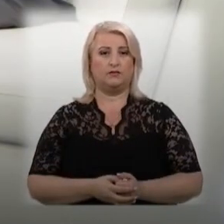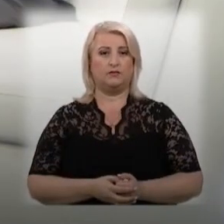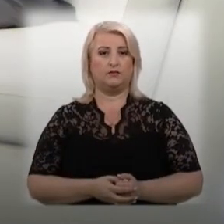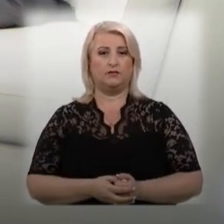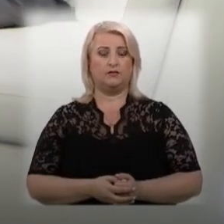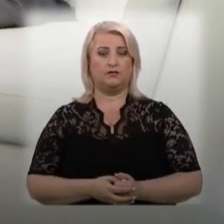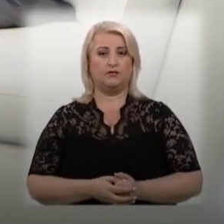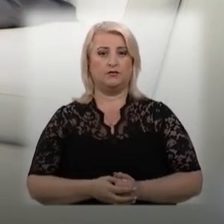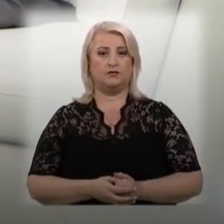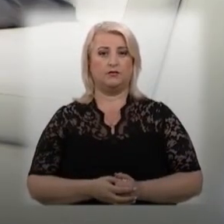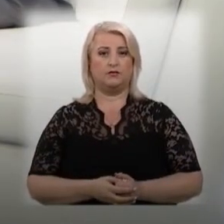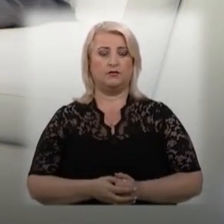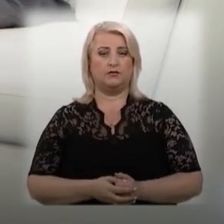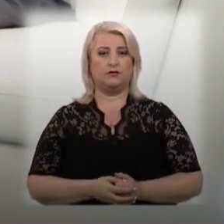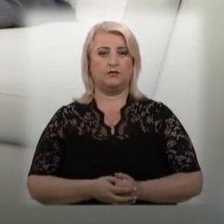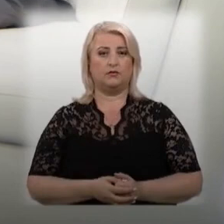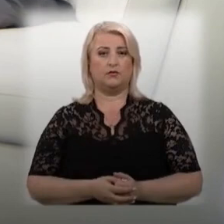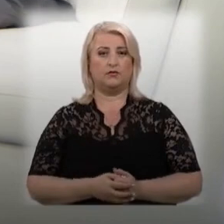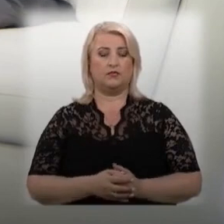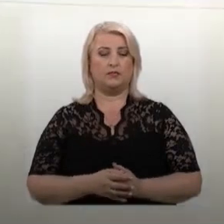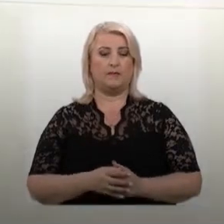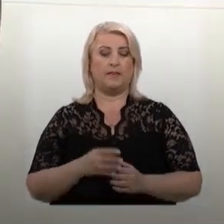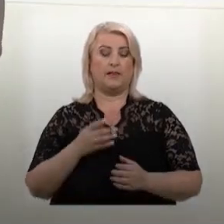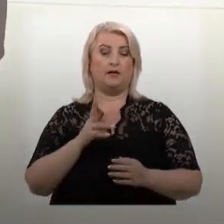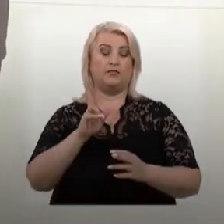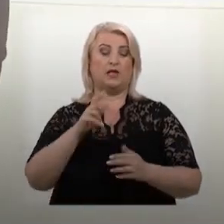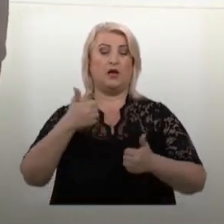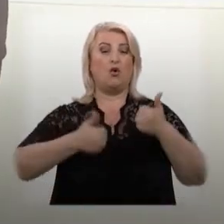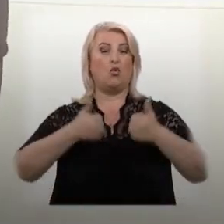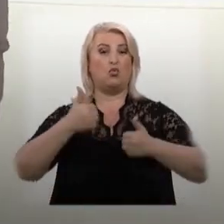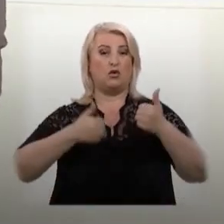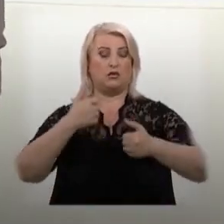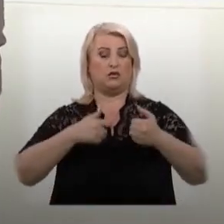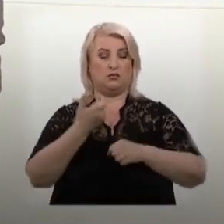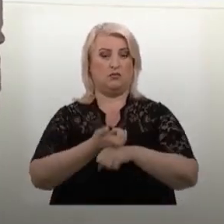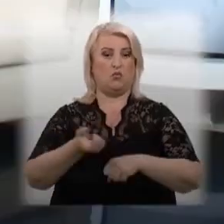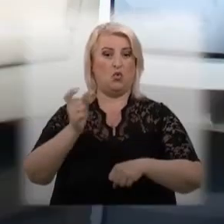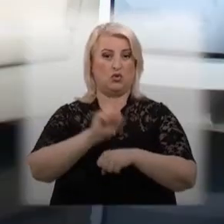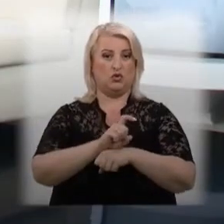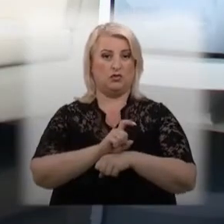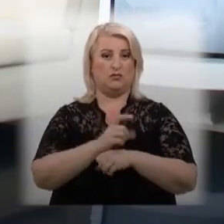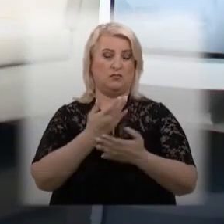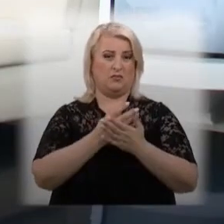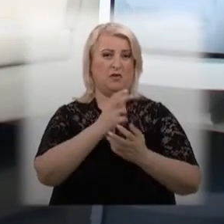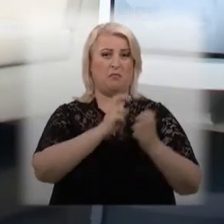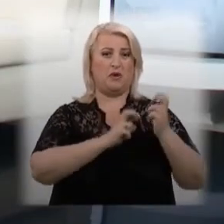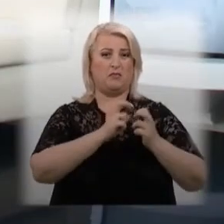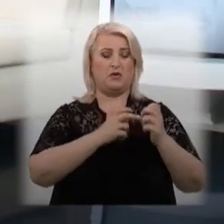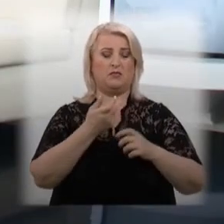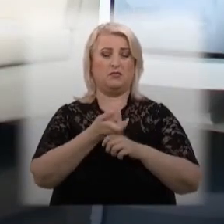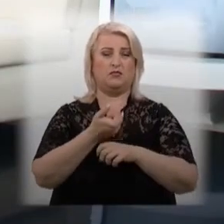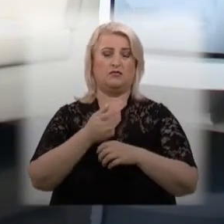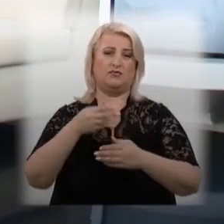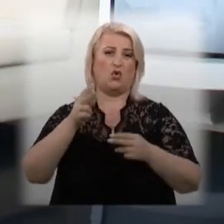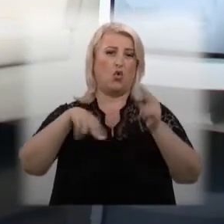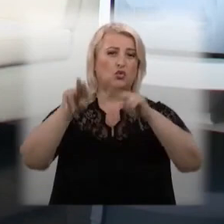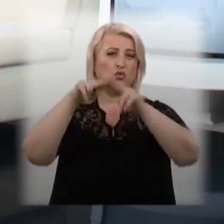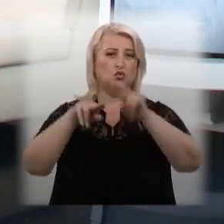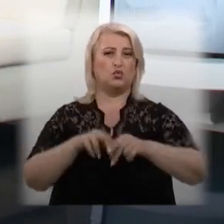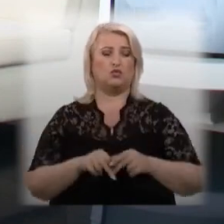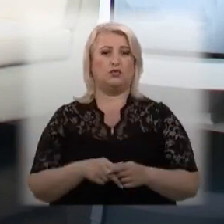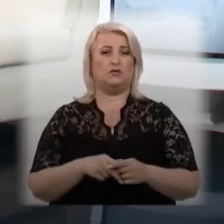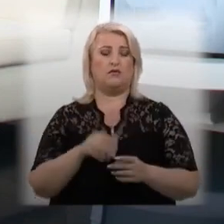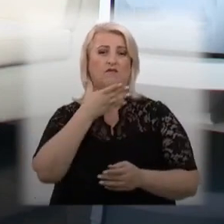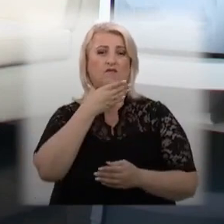simți așa Da practic industriile în care concurența este marea septembrie are o construcție acela